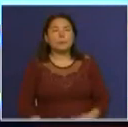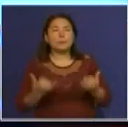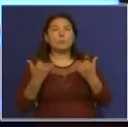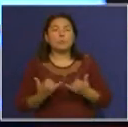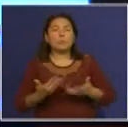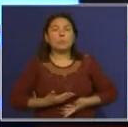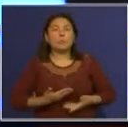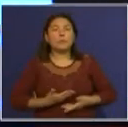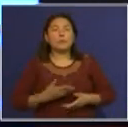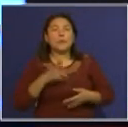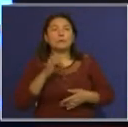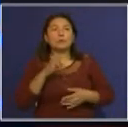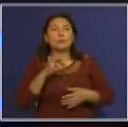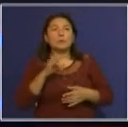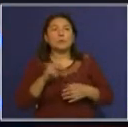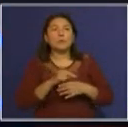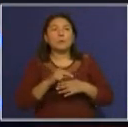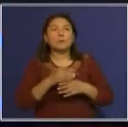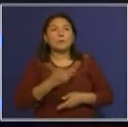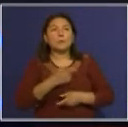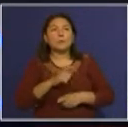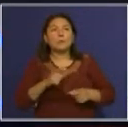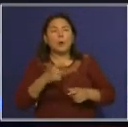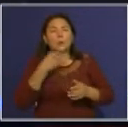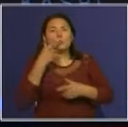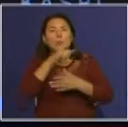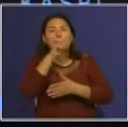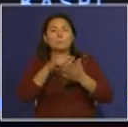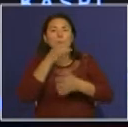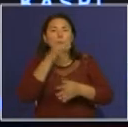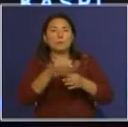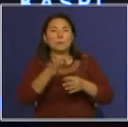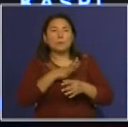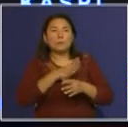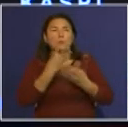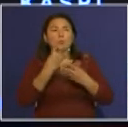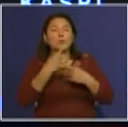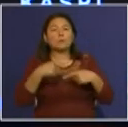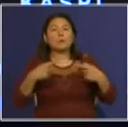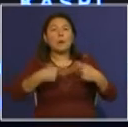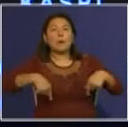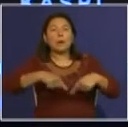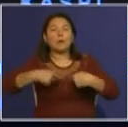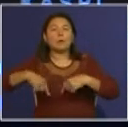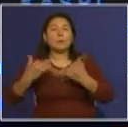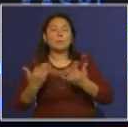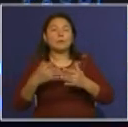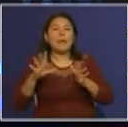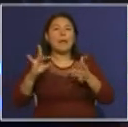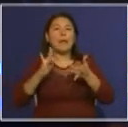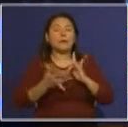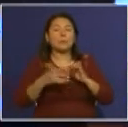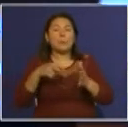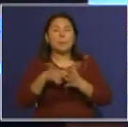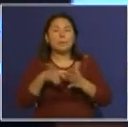Бүгін өңірдегі әдеп жөніндегі өкілдер тұрғындардан келіп түскен сұрақтарға жауап берді. Төрт түрлі мекеме өкілдері осыған дейін электронды